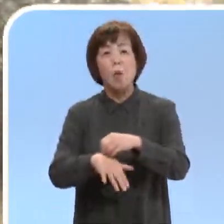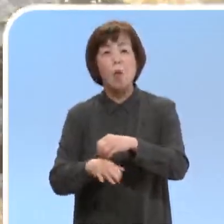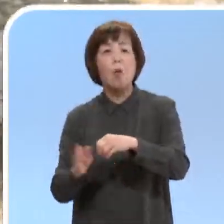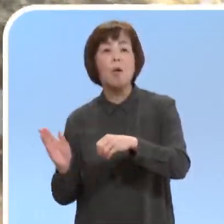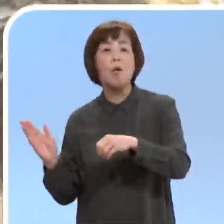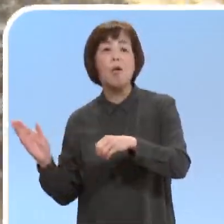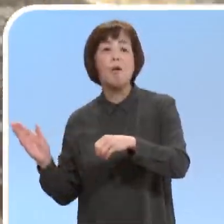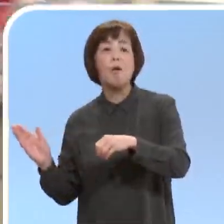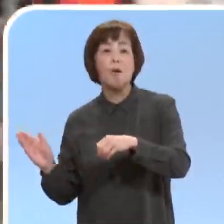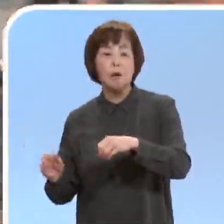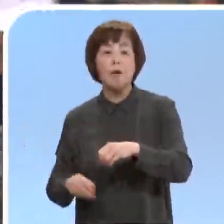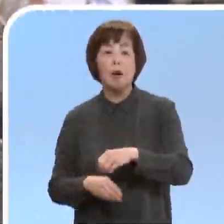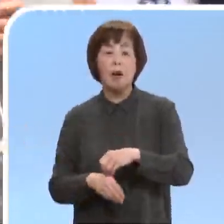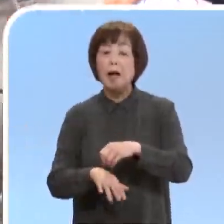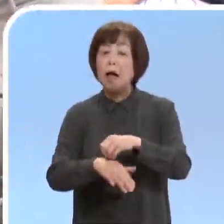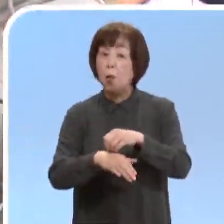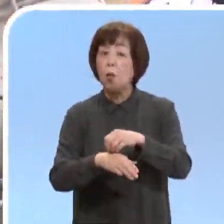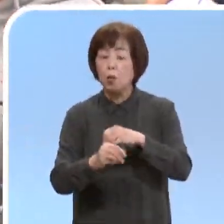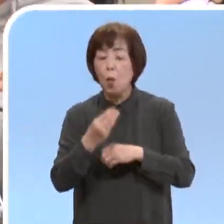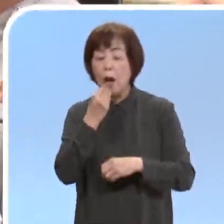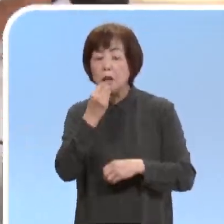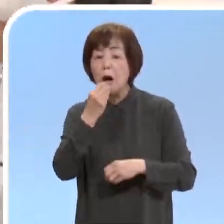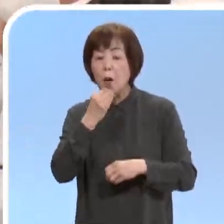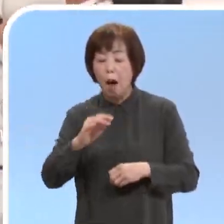おすごいタコの